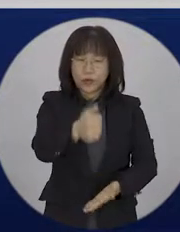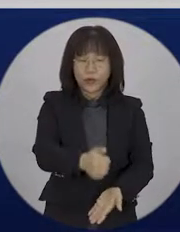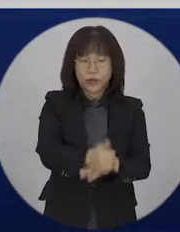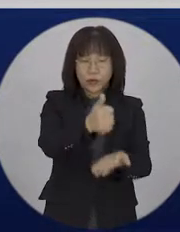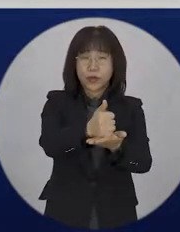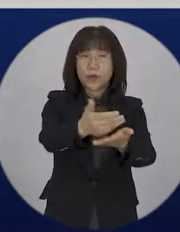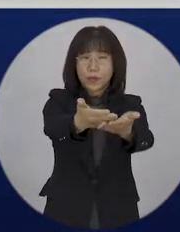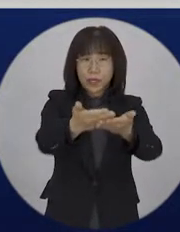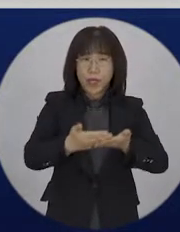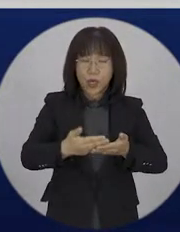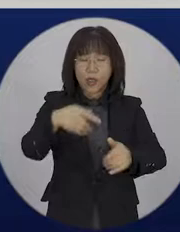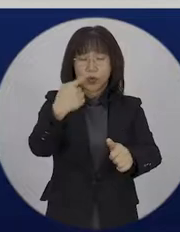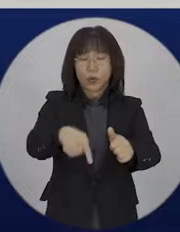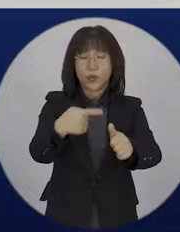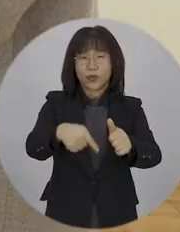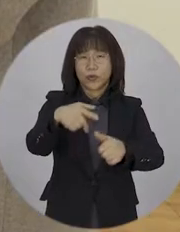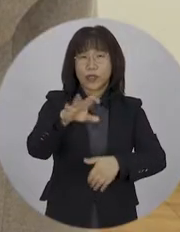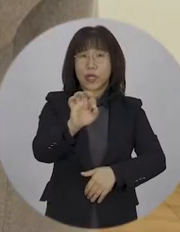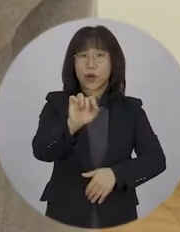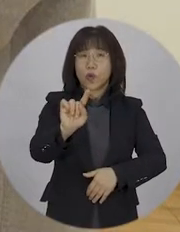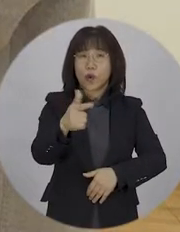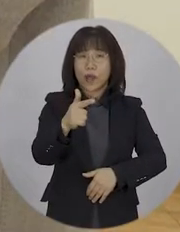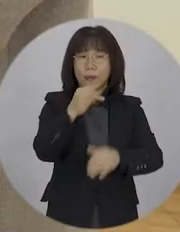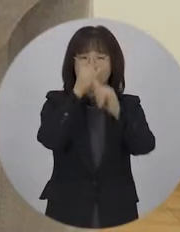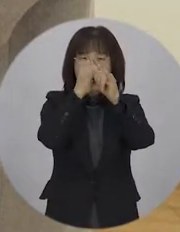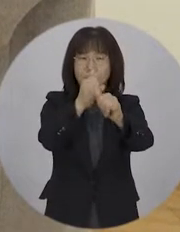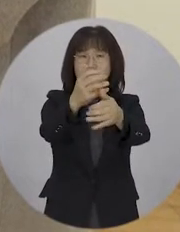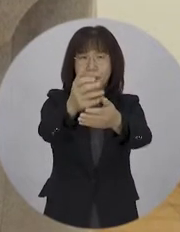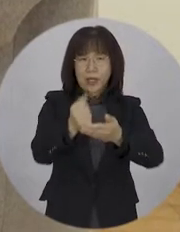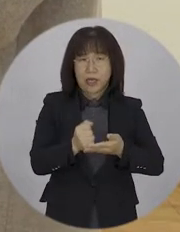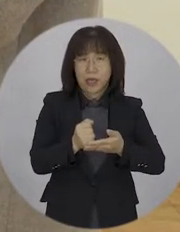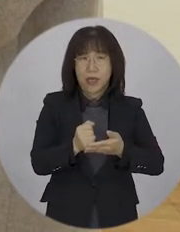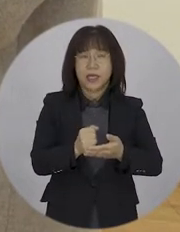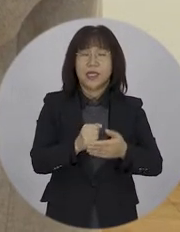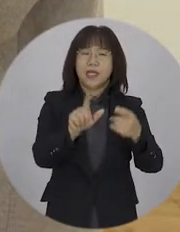교육부장관 표창을 수상했습니다. 지난 26일